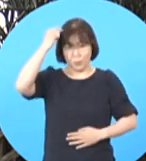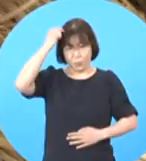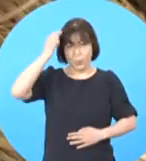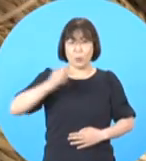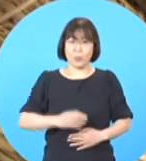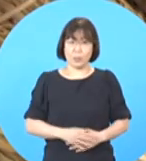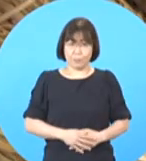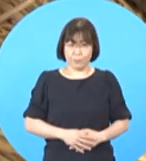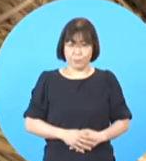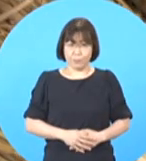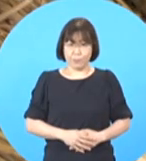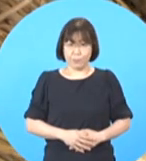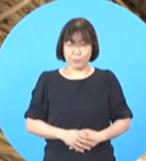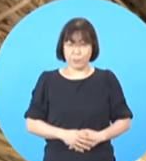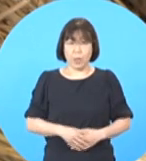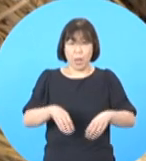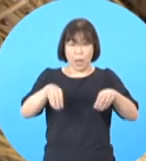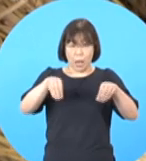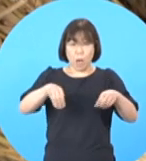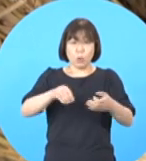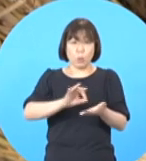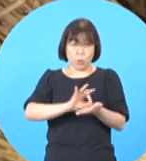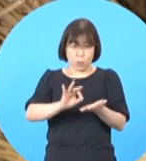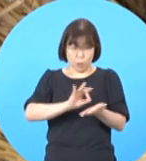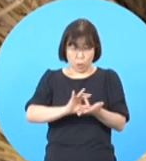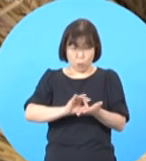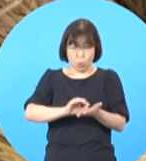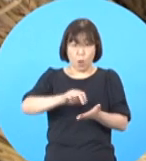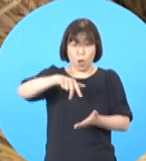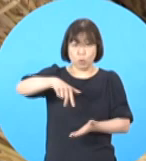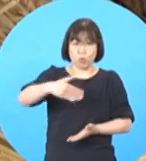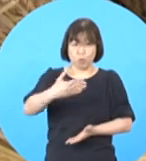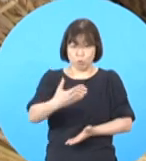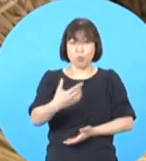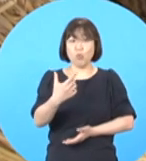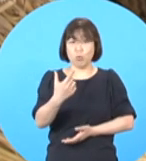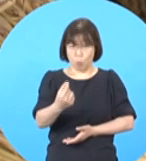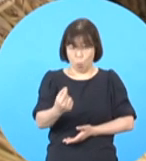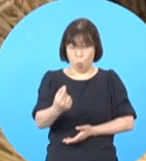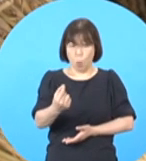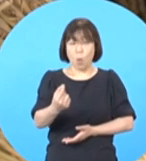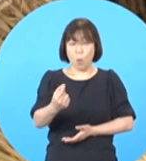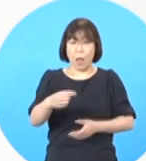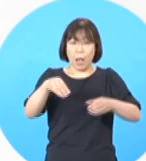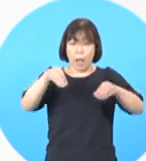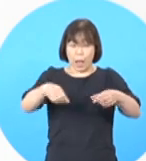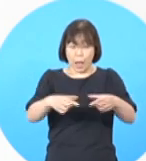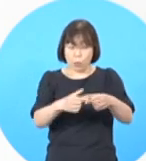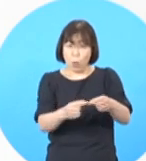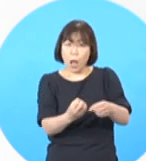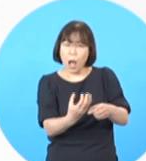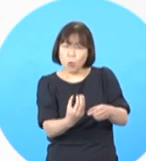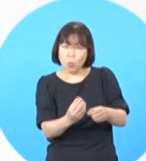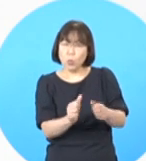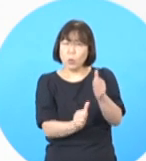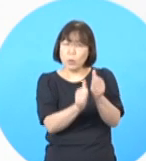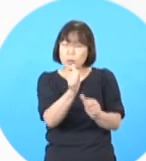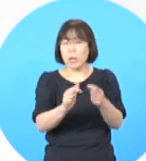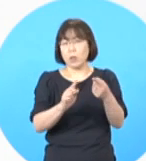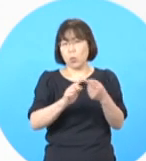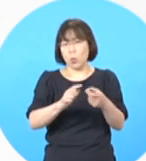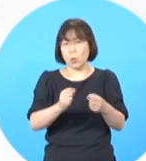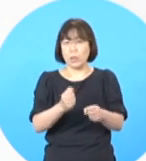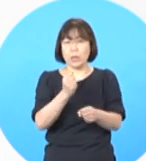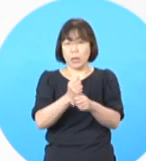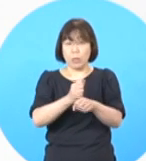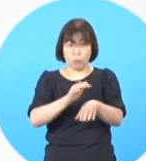。 藍染めに使われるのがこのすくも。藍の葉を発酵させる伝統製法で作る